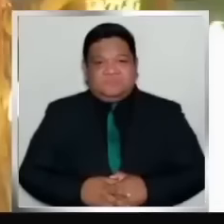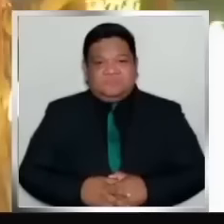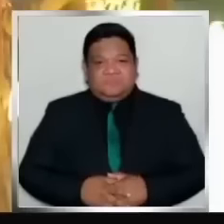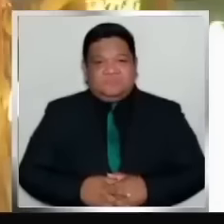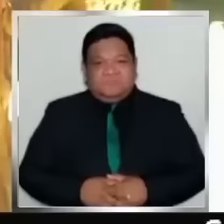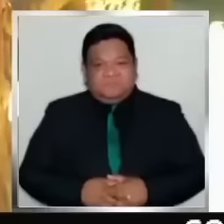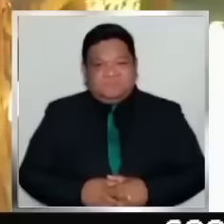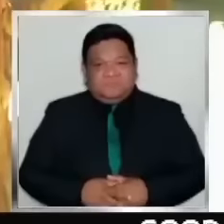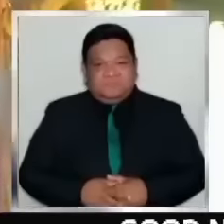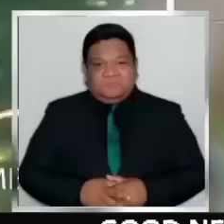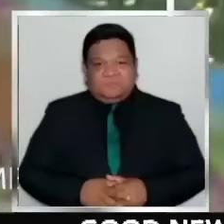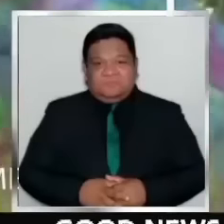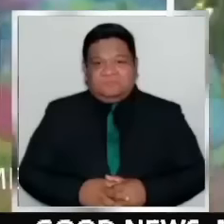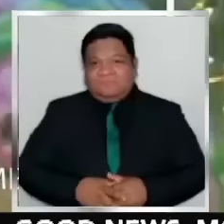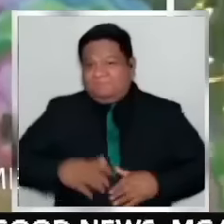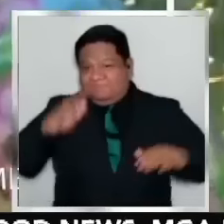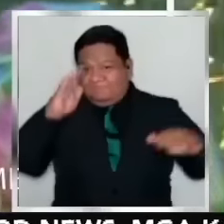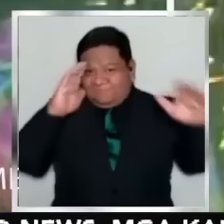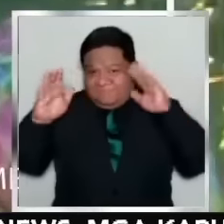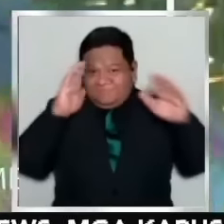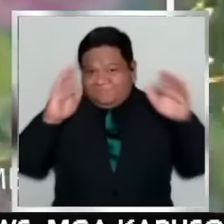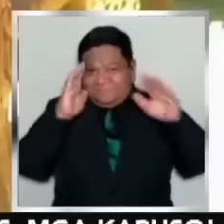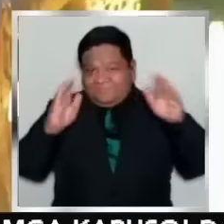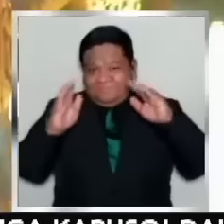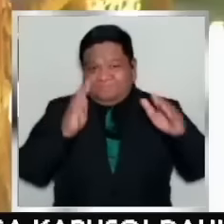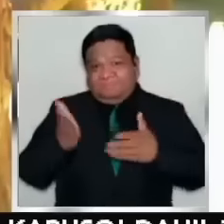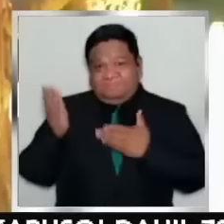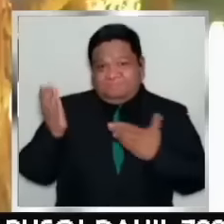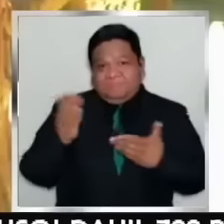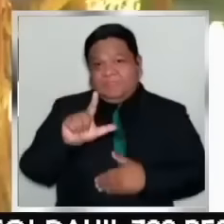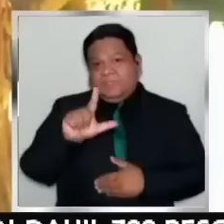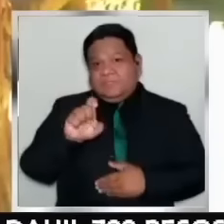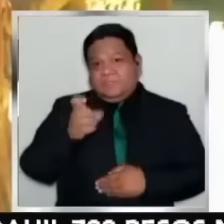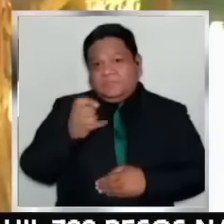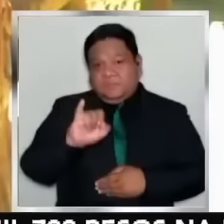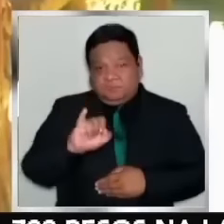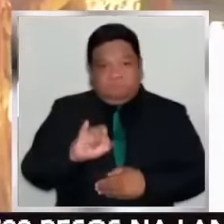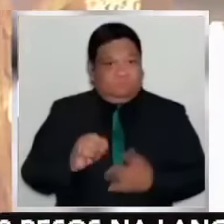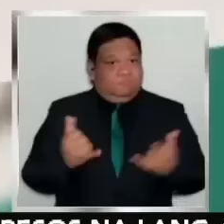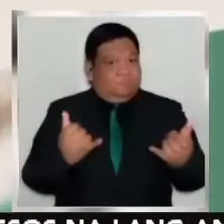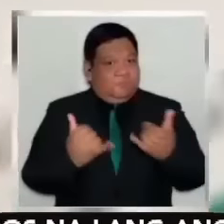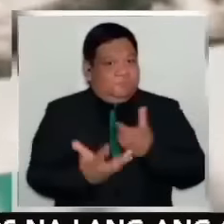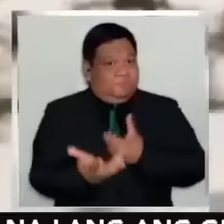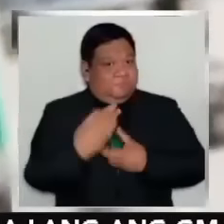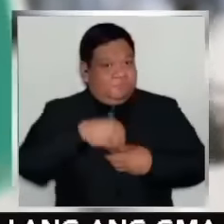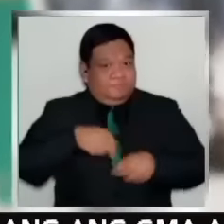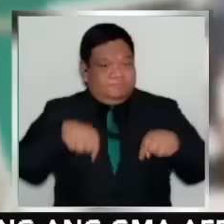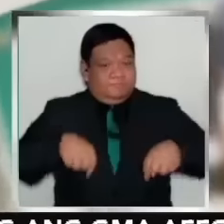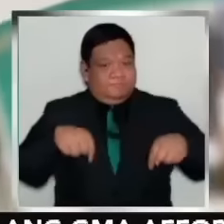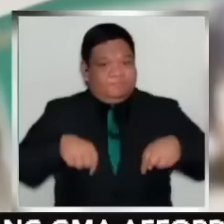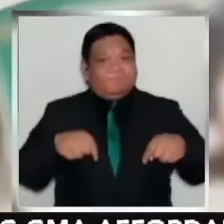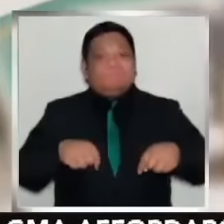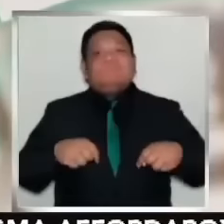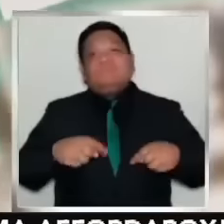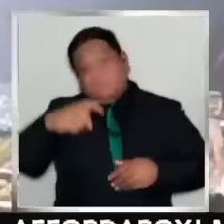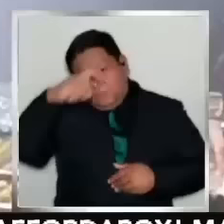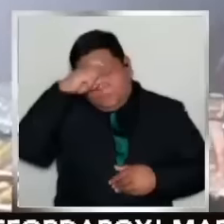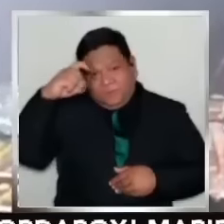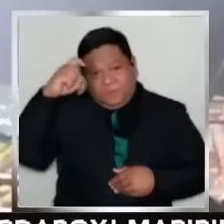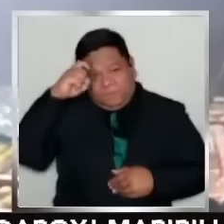Hello mga kapuso! It's your girl, Lexi Gonzalez. At ngayon, samahan niyo ako sa aking Summer Sparkle